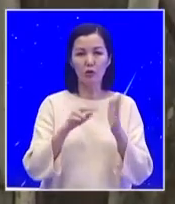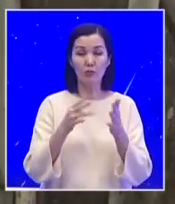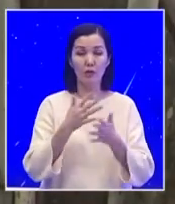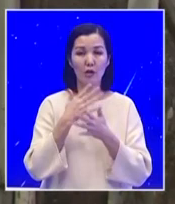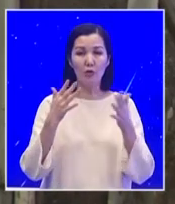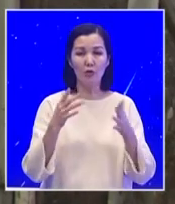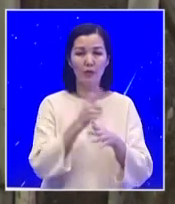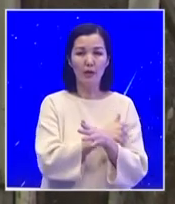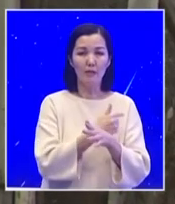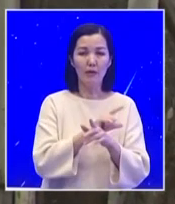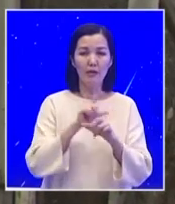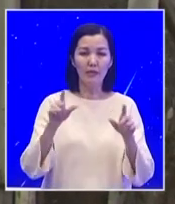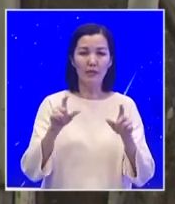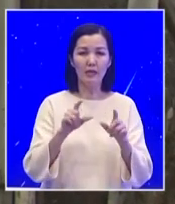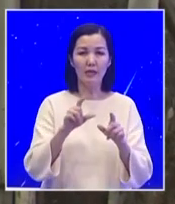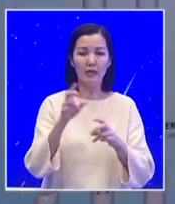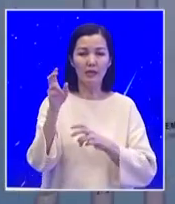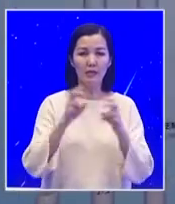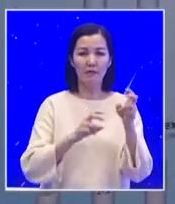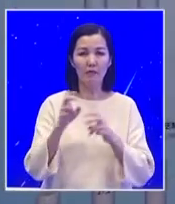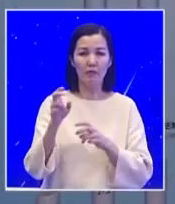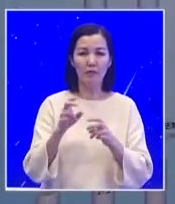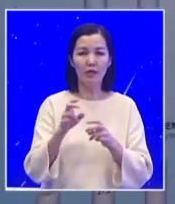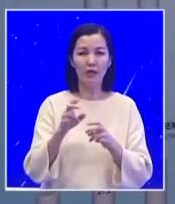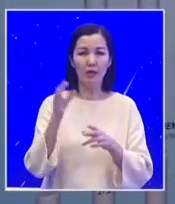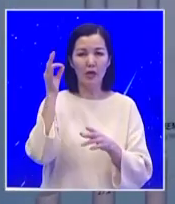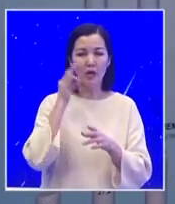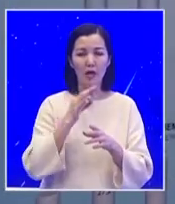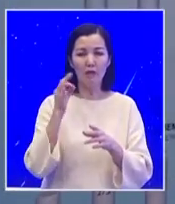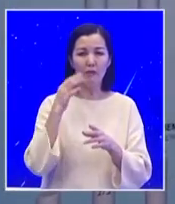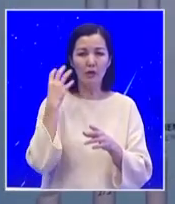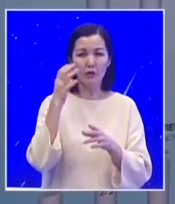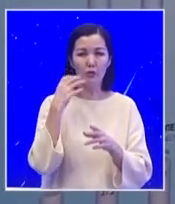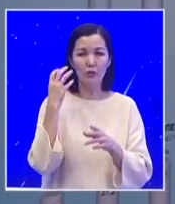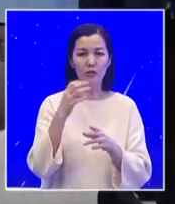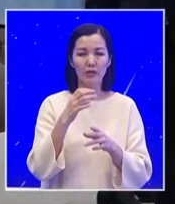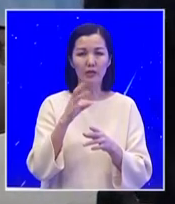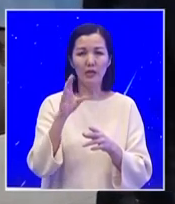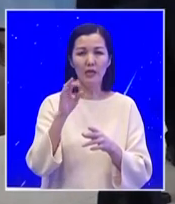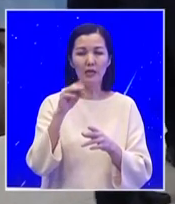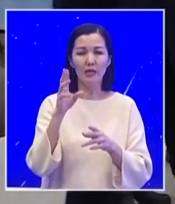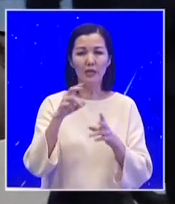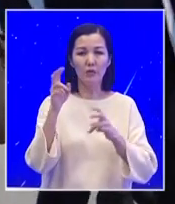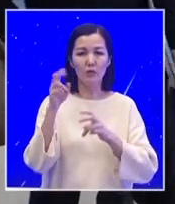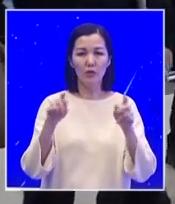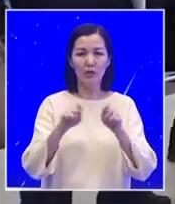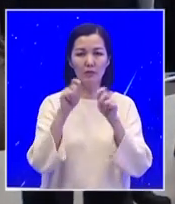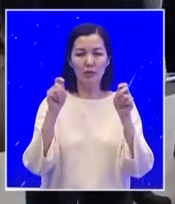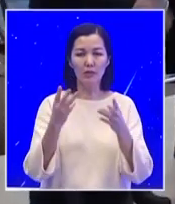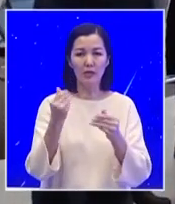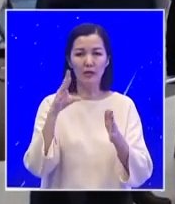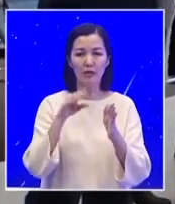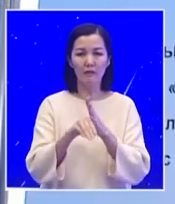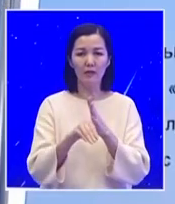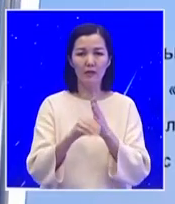ауқымды. Медициналық синтез кезет зауыты мен алма сусының шығаратын Apple City Cedar өндірісін іске қоспақ. Инвестиция көлемі